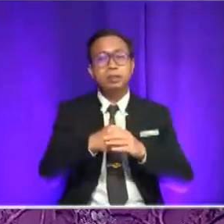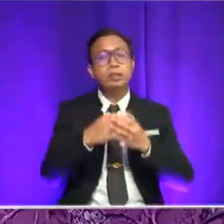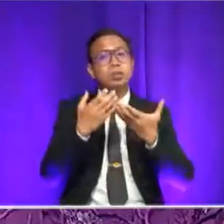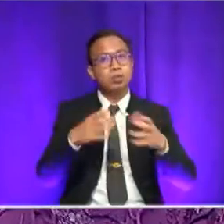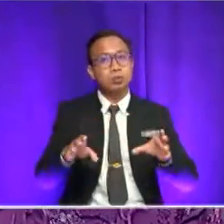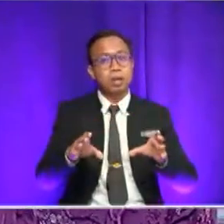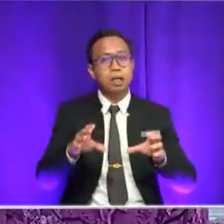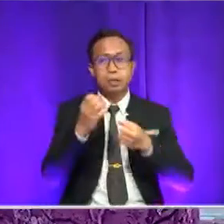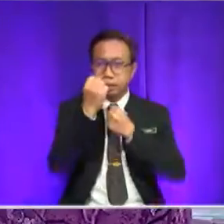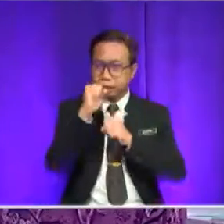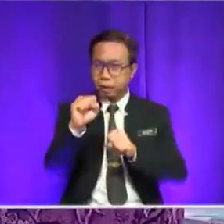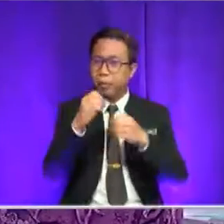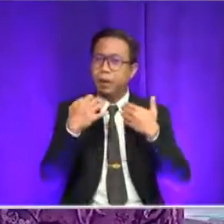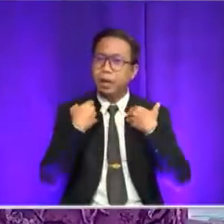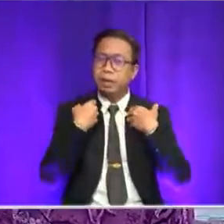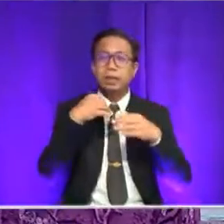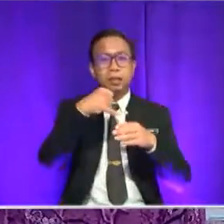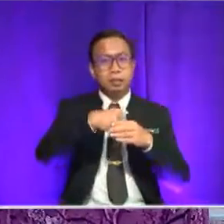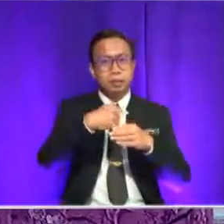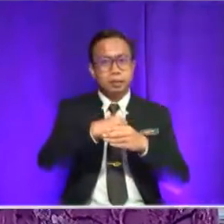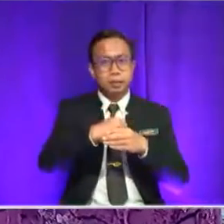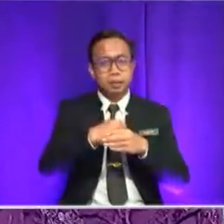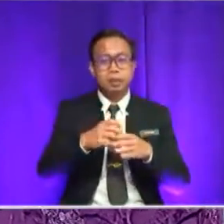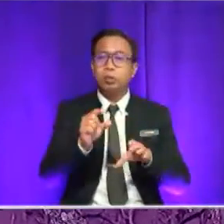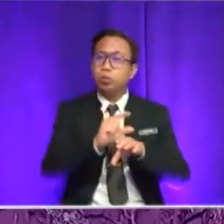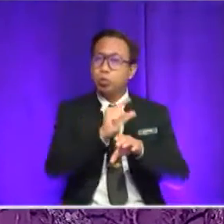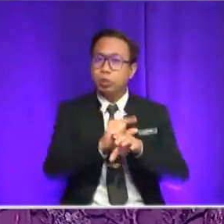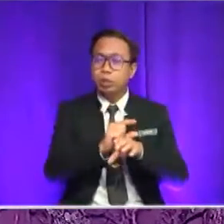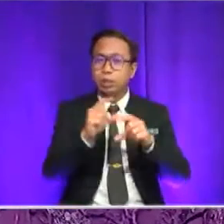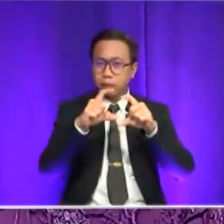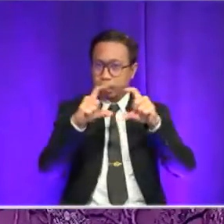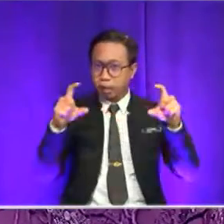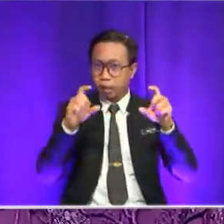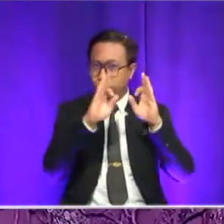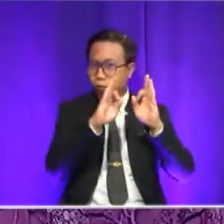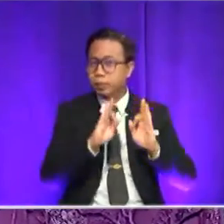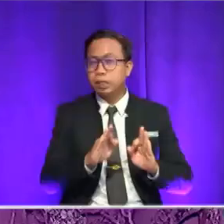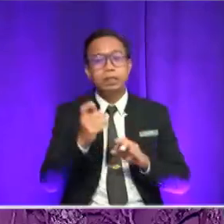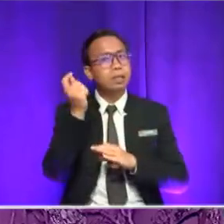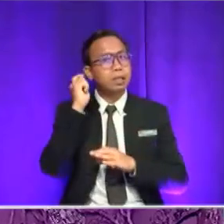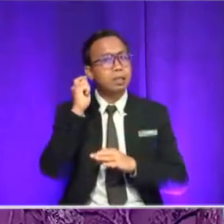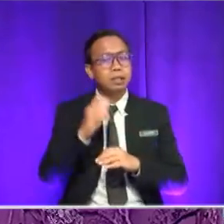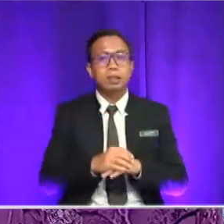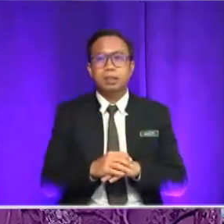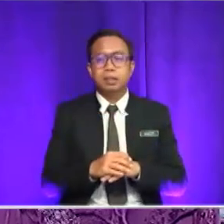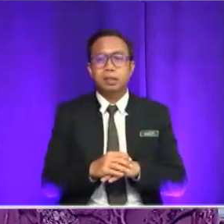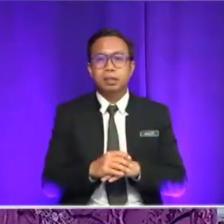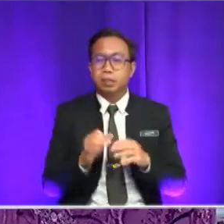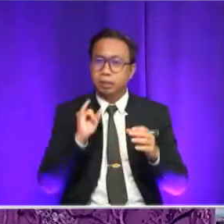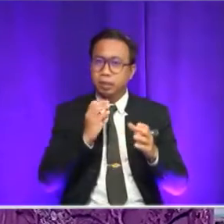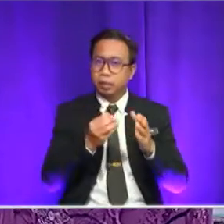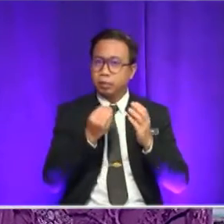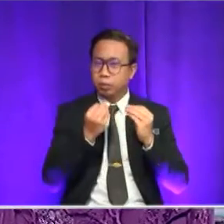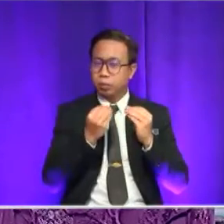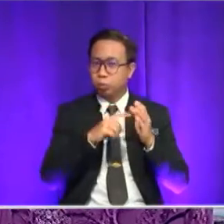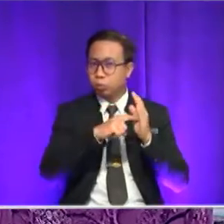ya, yang ada isi dan mengaplikasikan kad formula isi kita tu, ya, maklumat itu. Baiklah, saya nak tunjukkan pula.